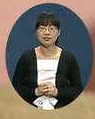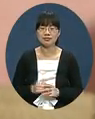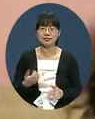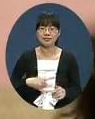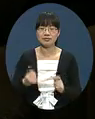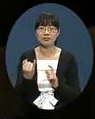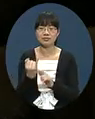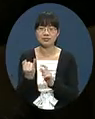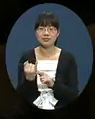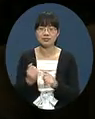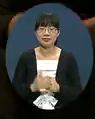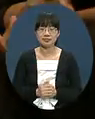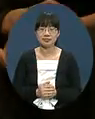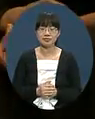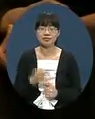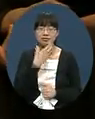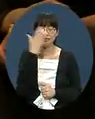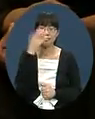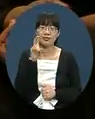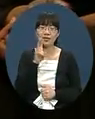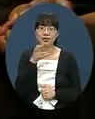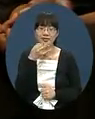제스민의 꿈은 가수입니다.